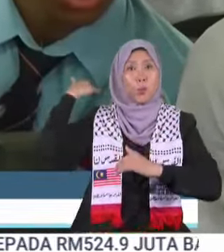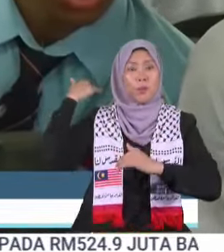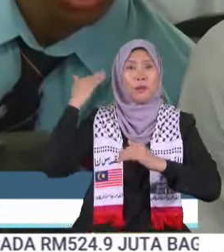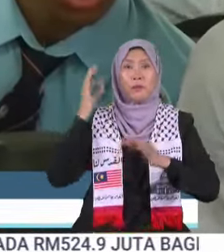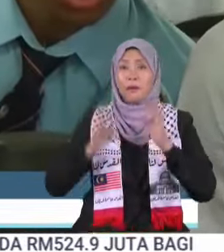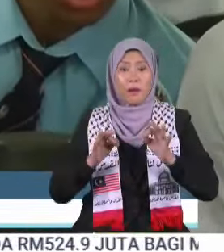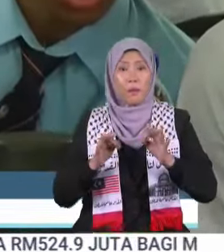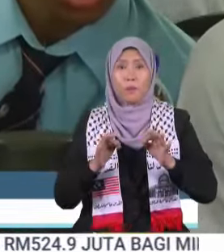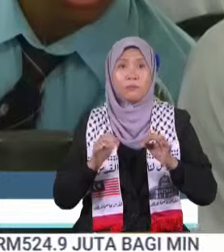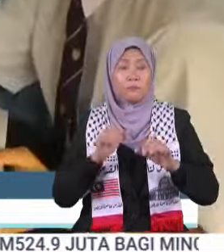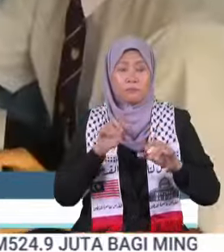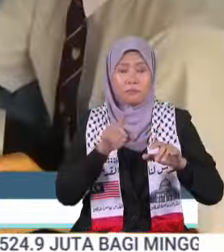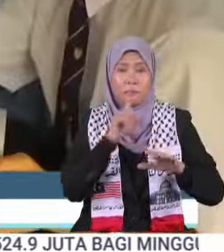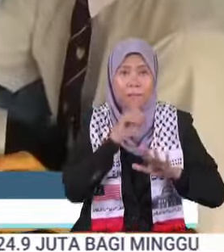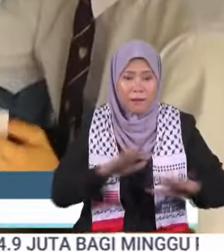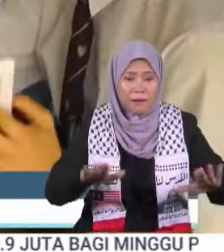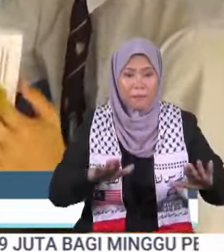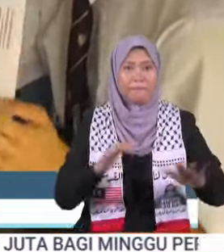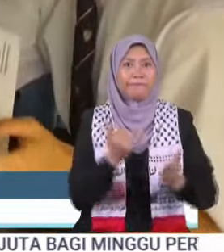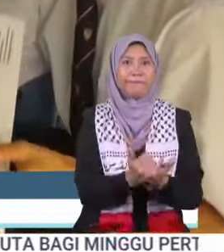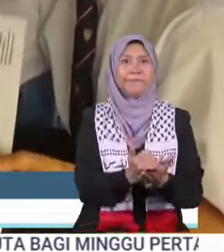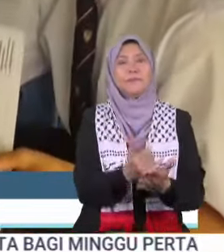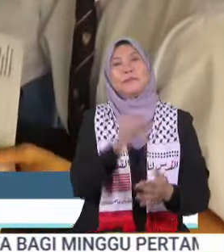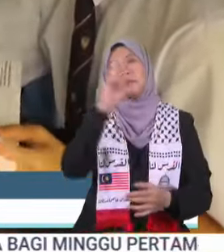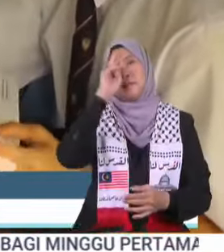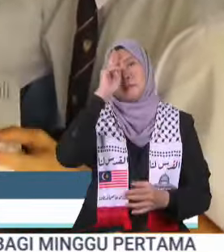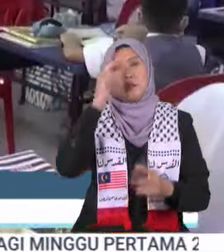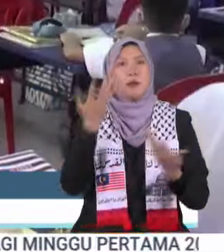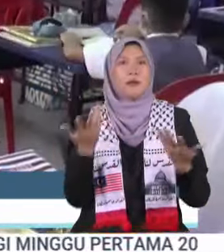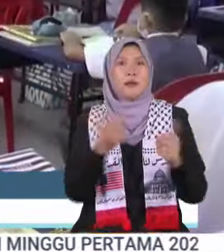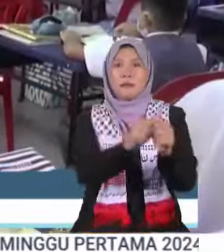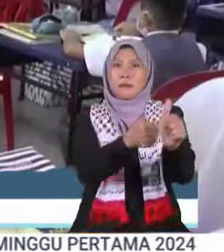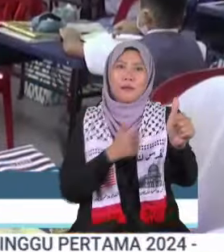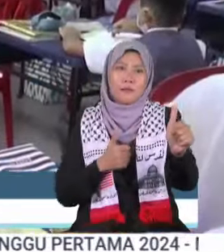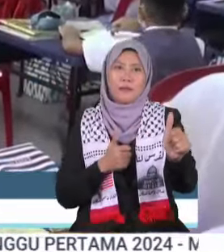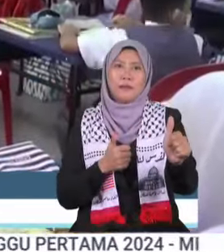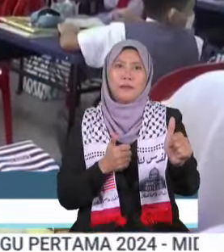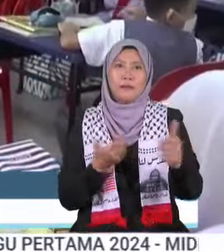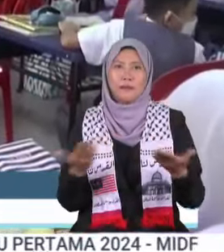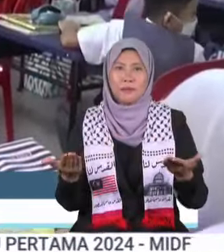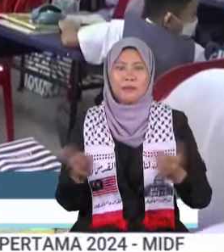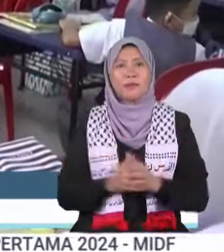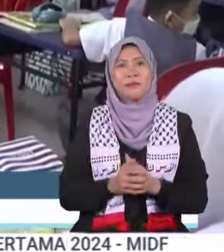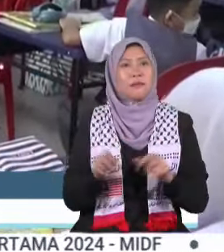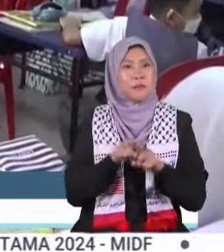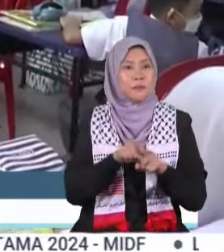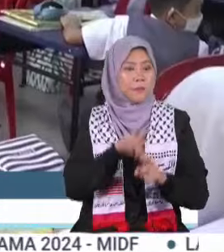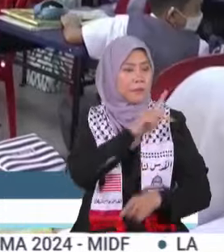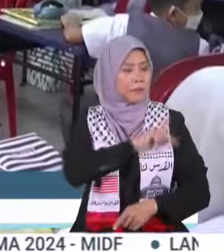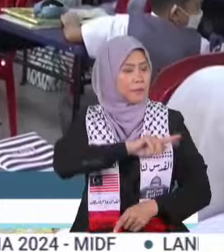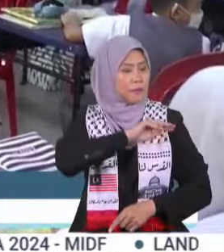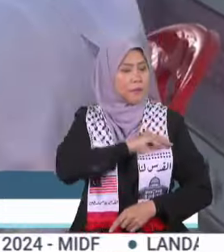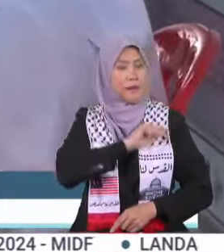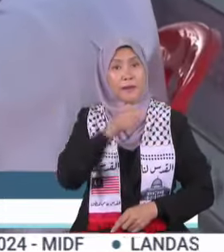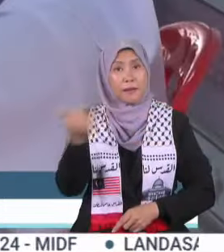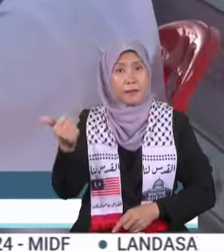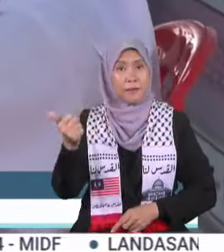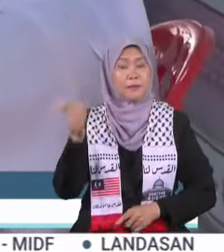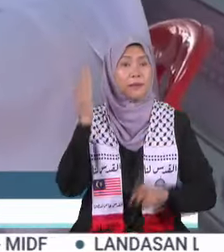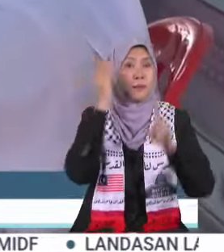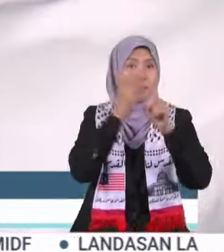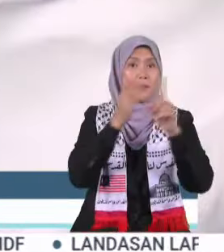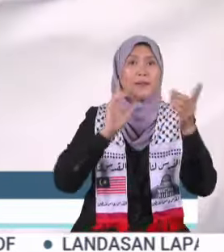kita ketinggalan be juga program-program lain di kementerian-kementerian lain umpamanya